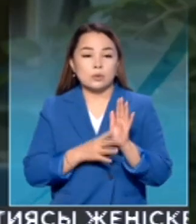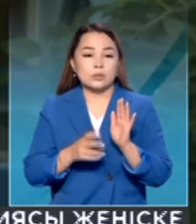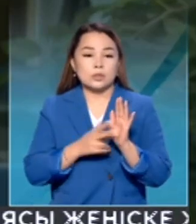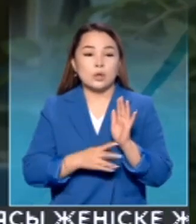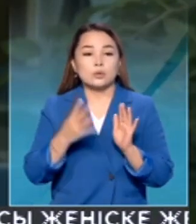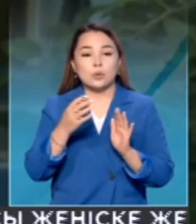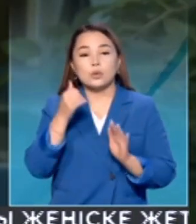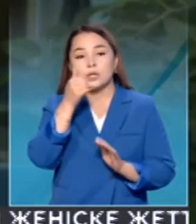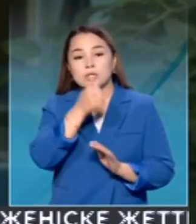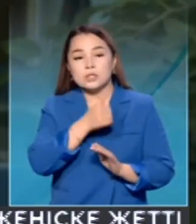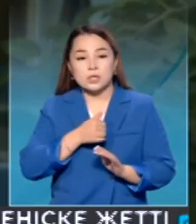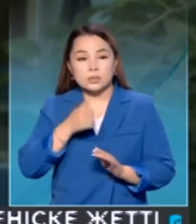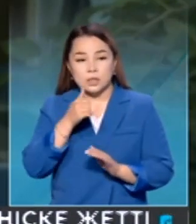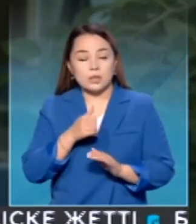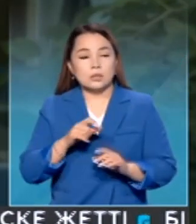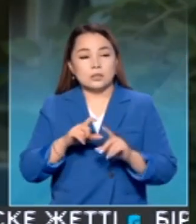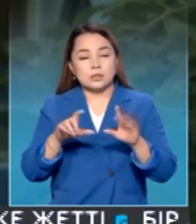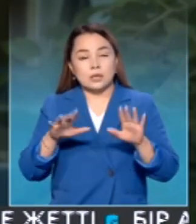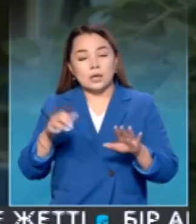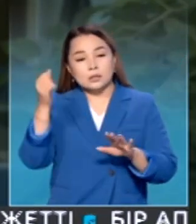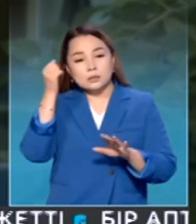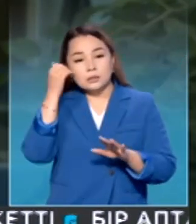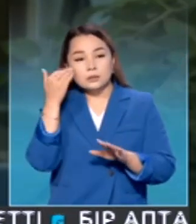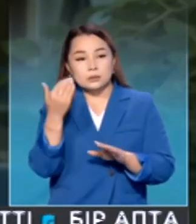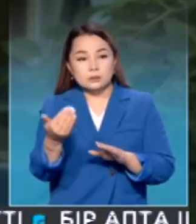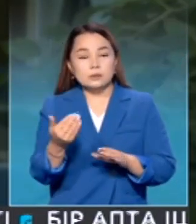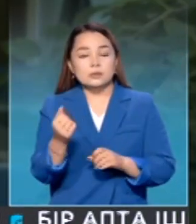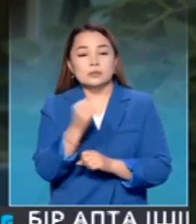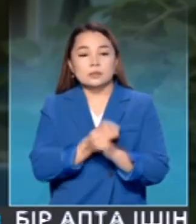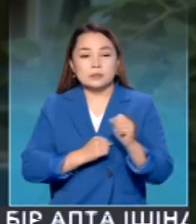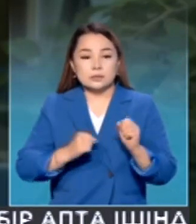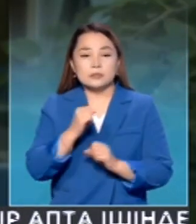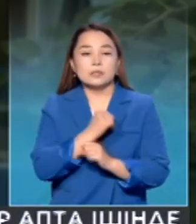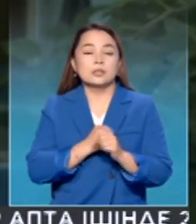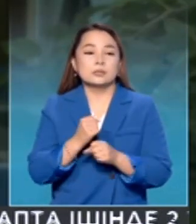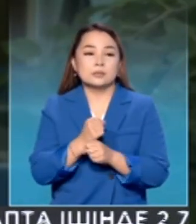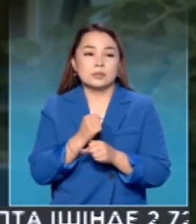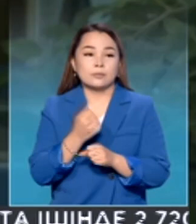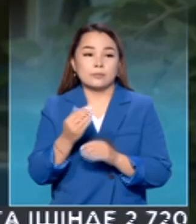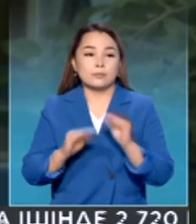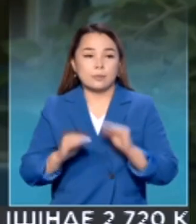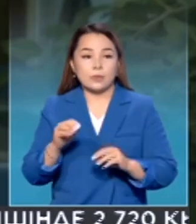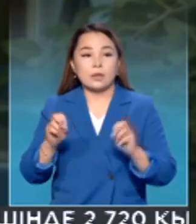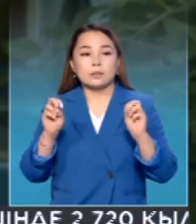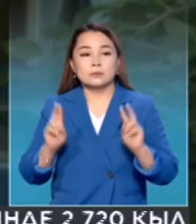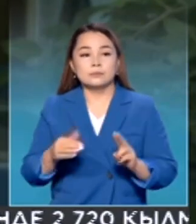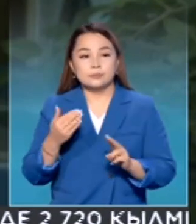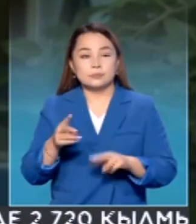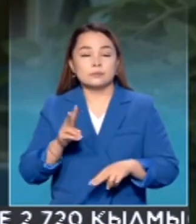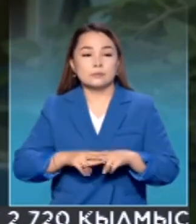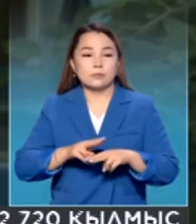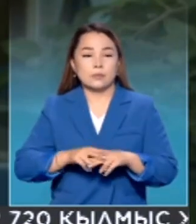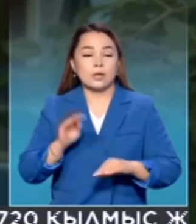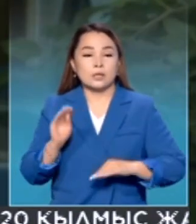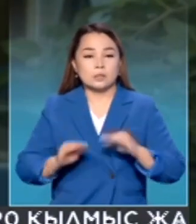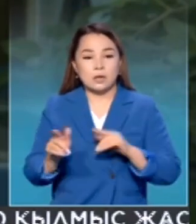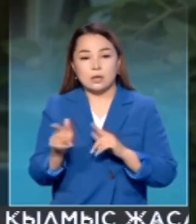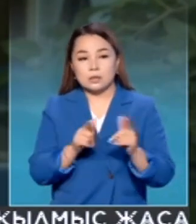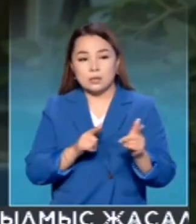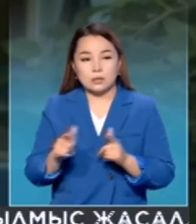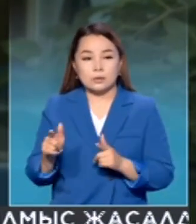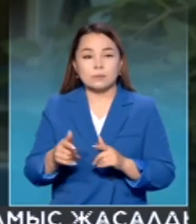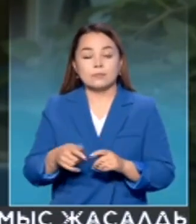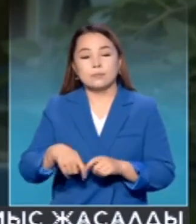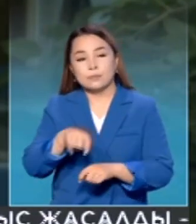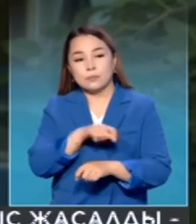1984 жылы ол ескерткішті желдерменді ескерткіштерінде қорғау алу үшін арнайы паспорттар жасақталды,